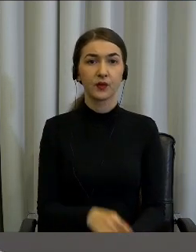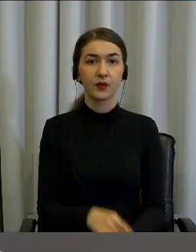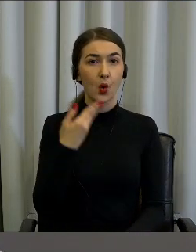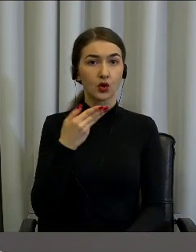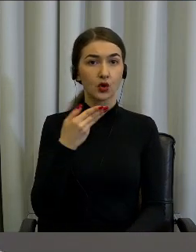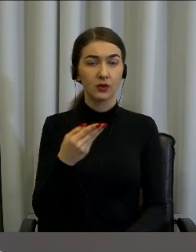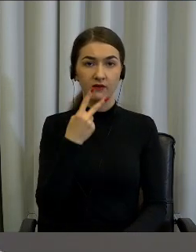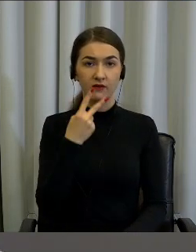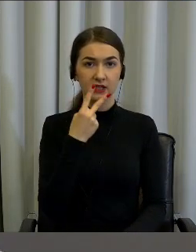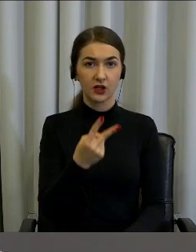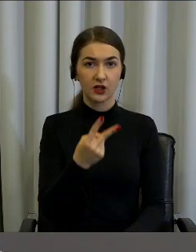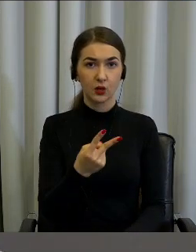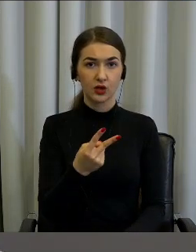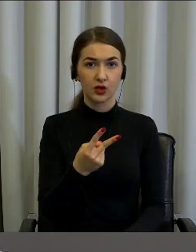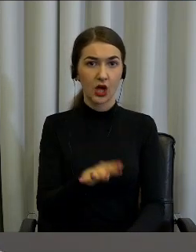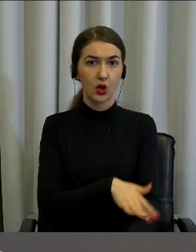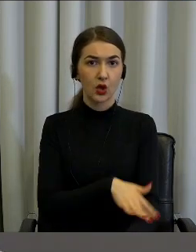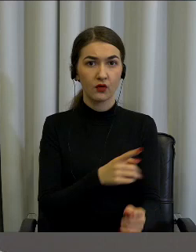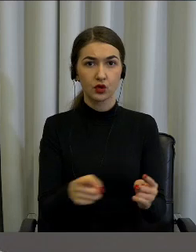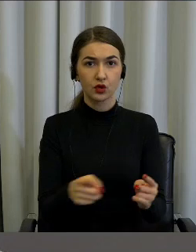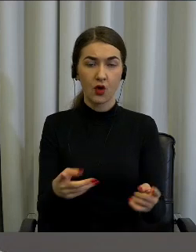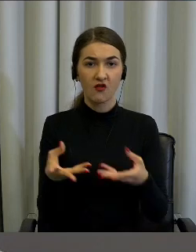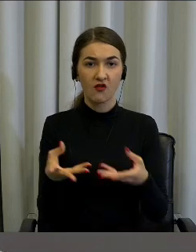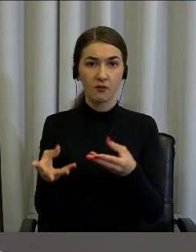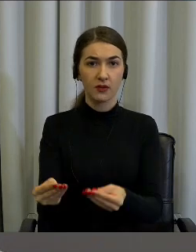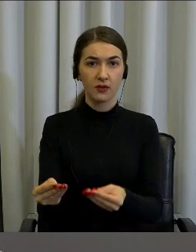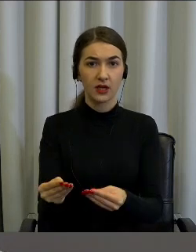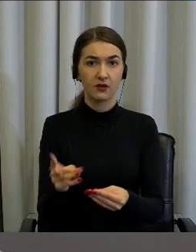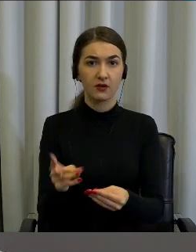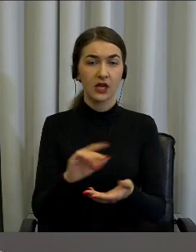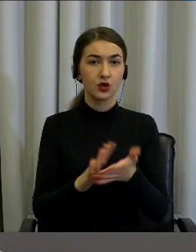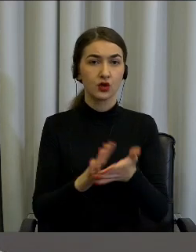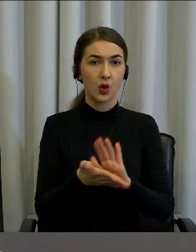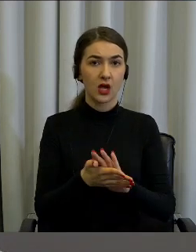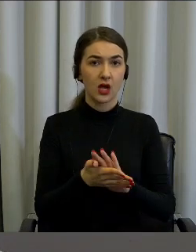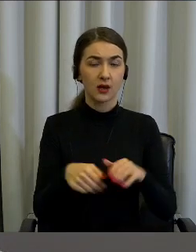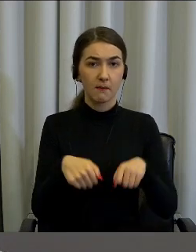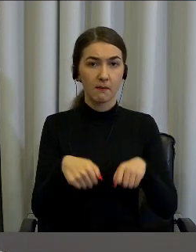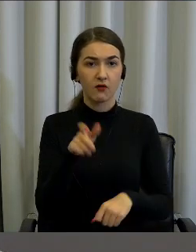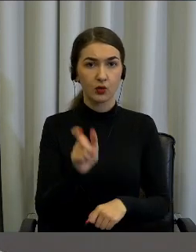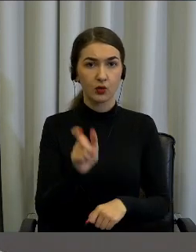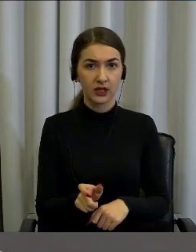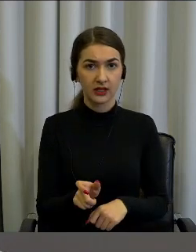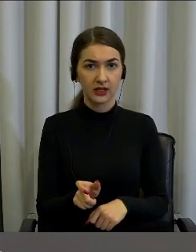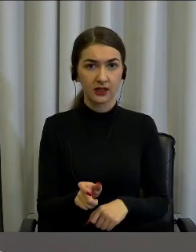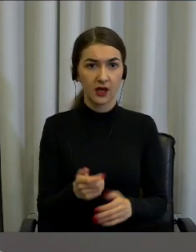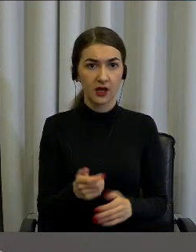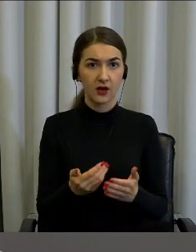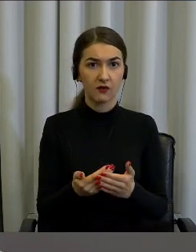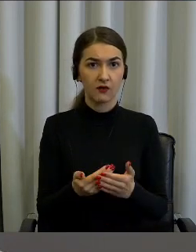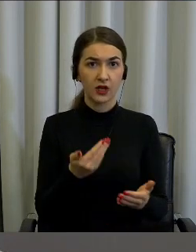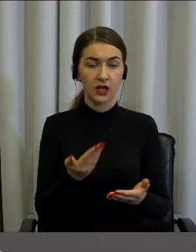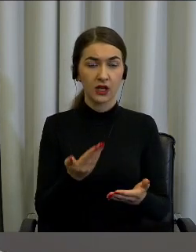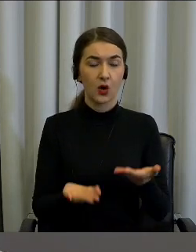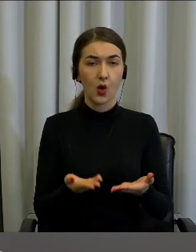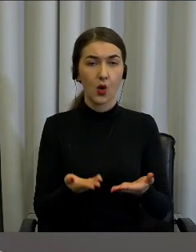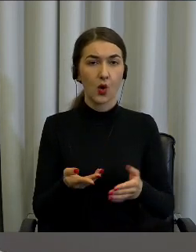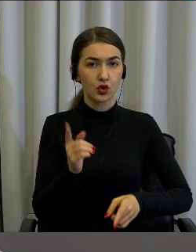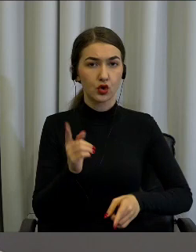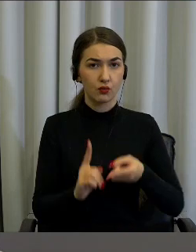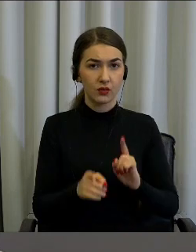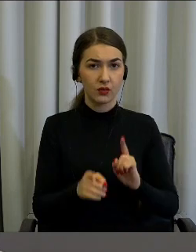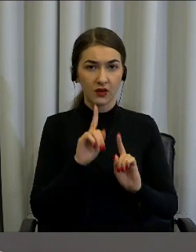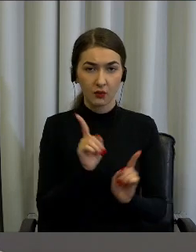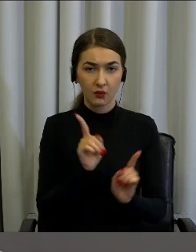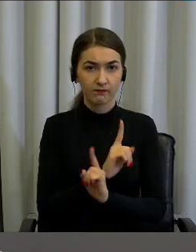висвітлюється довгостроковий вплив відний на ситуацію з правами людини від якого особливо страждають вразливі